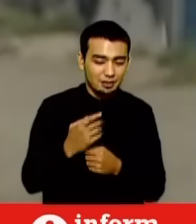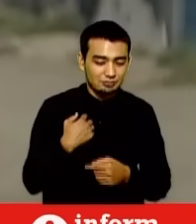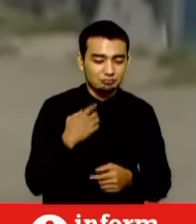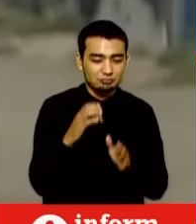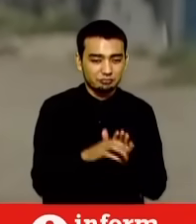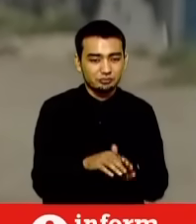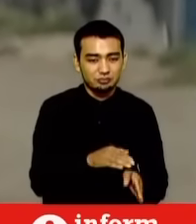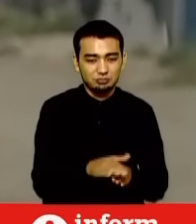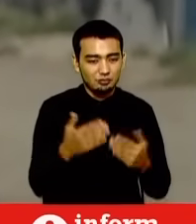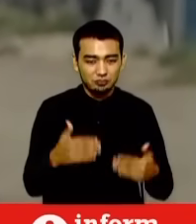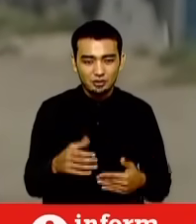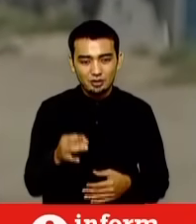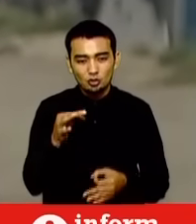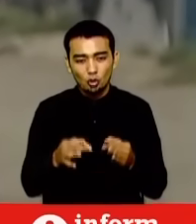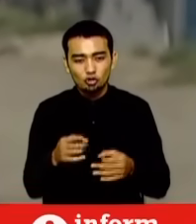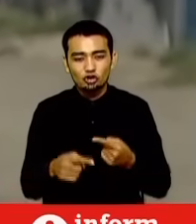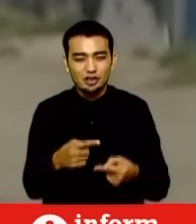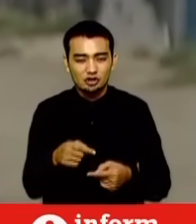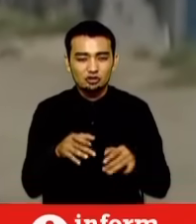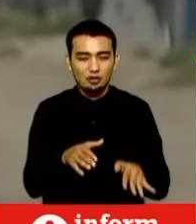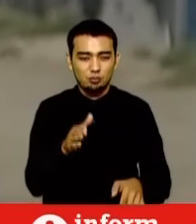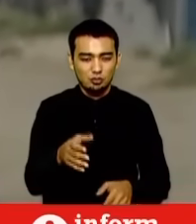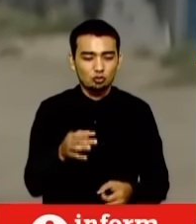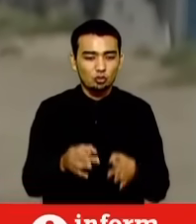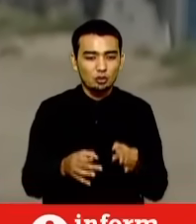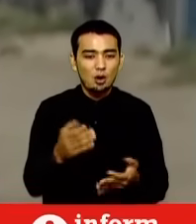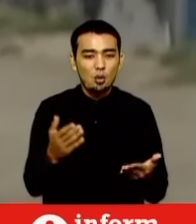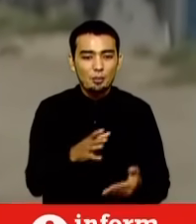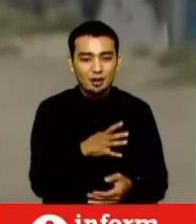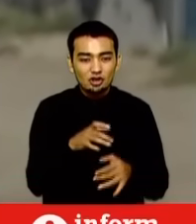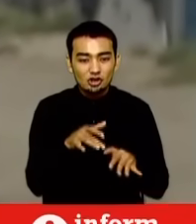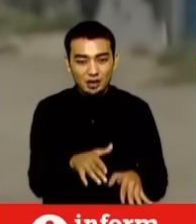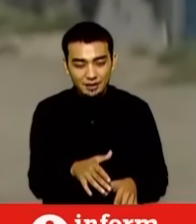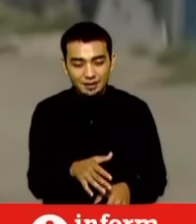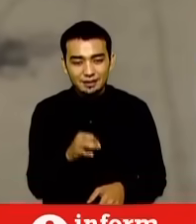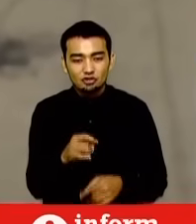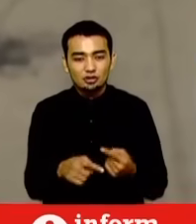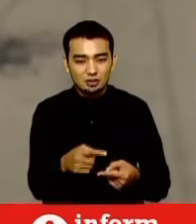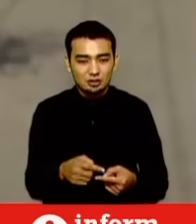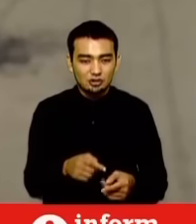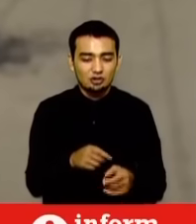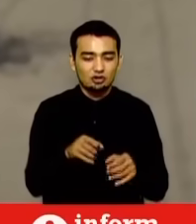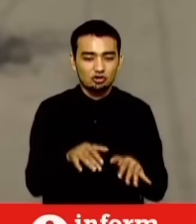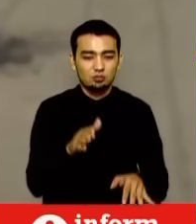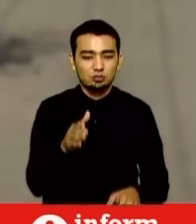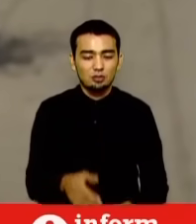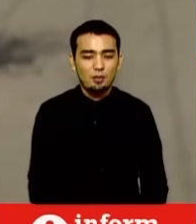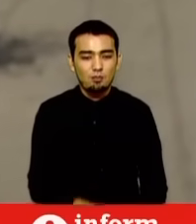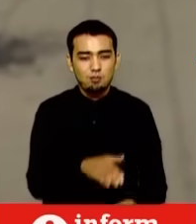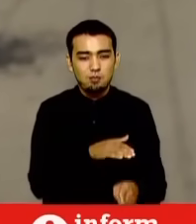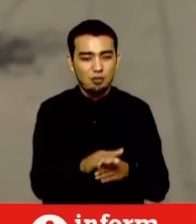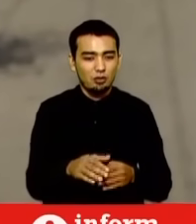Яғни келіспеген жағдайда сот тәртібімен, соттың шығарылған шешімінің негізінде солай болады. Толық